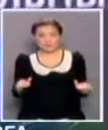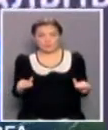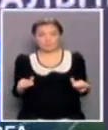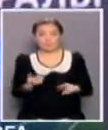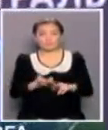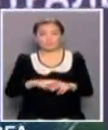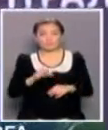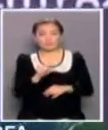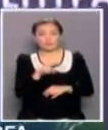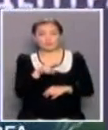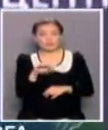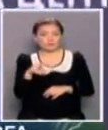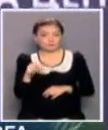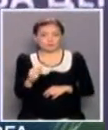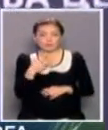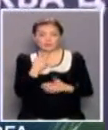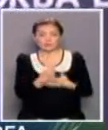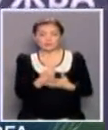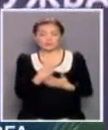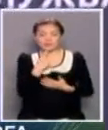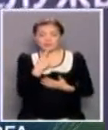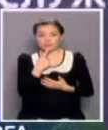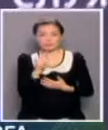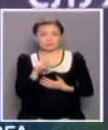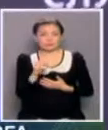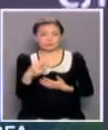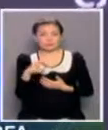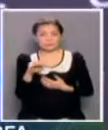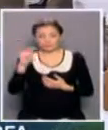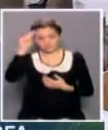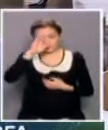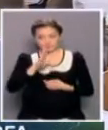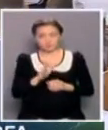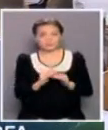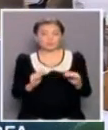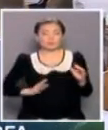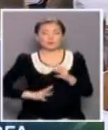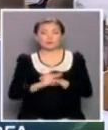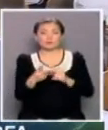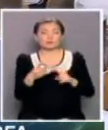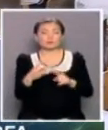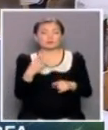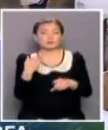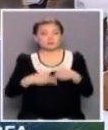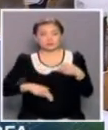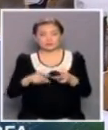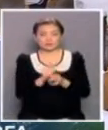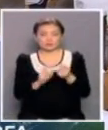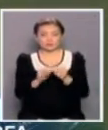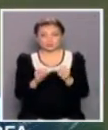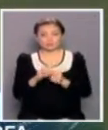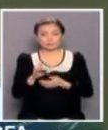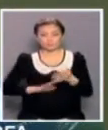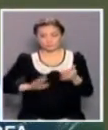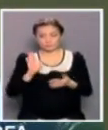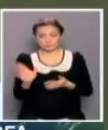осы әліппемен, одан кейін ана тілімен білім алатын болады. Оқушылардың 3-ші 90-ы еш өзгерісі